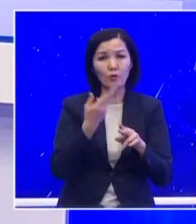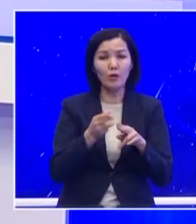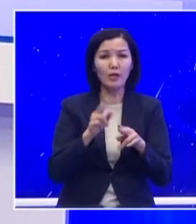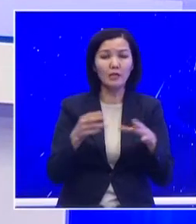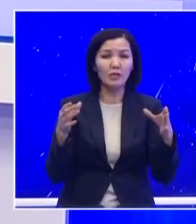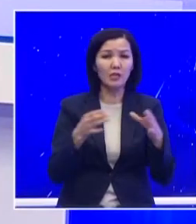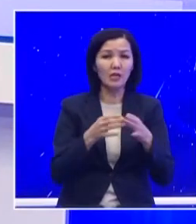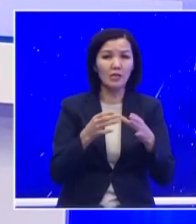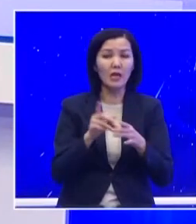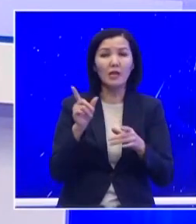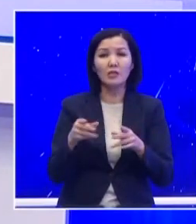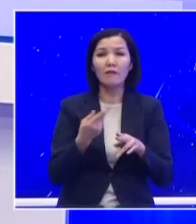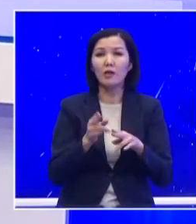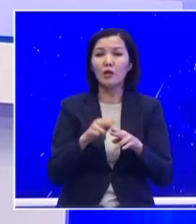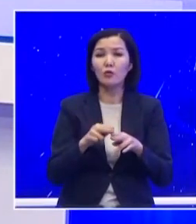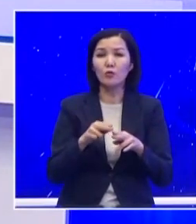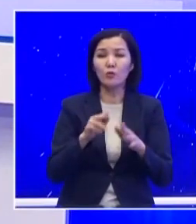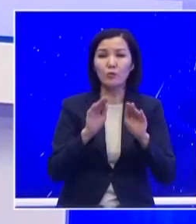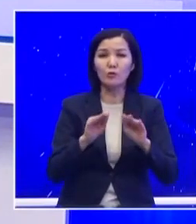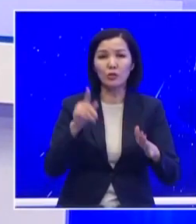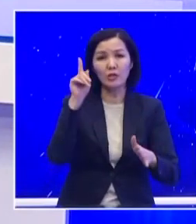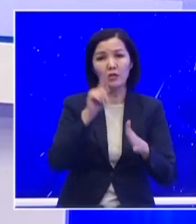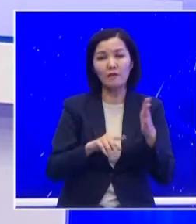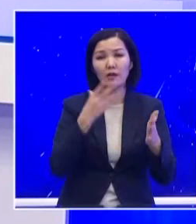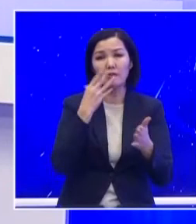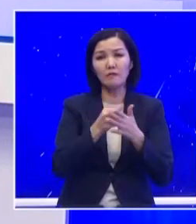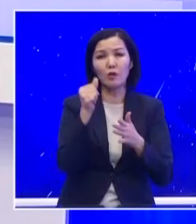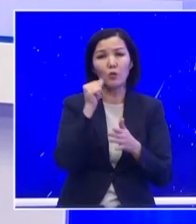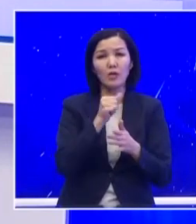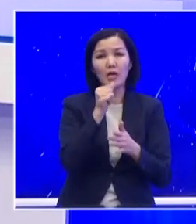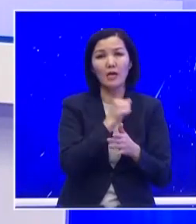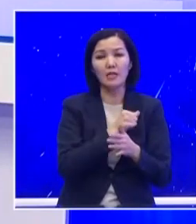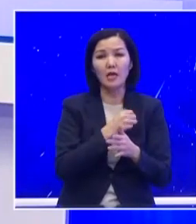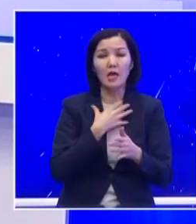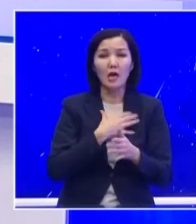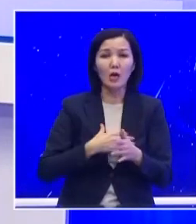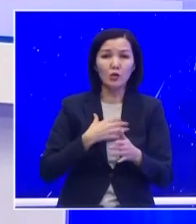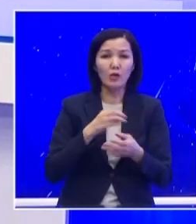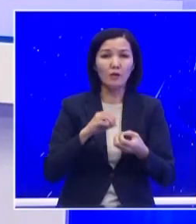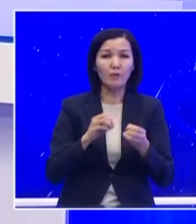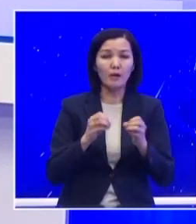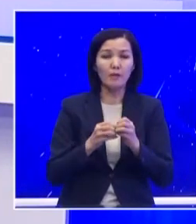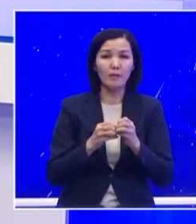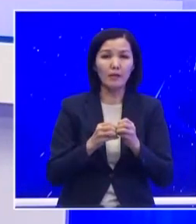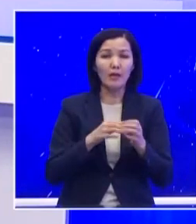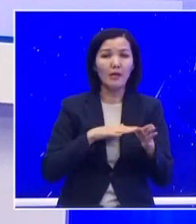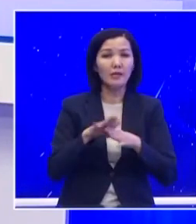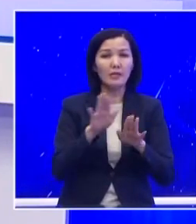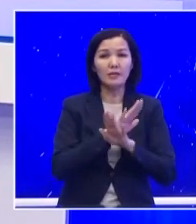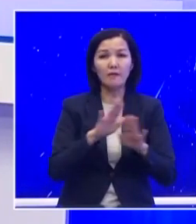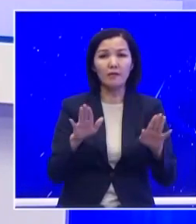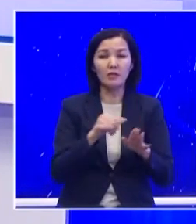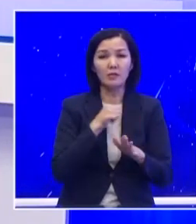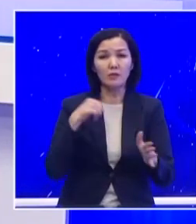штатная единица, но и человек, которому ученики доверяют свои тайны. На сегодняшний день одна из актуальных проблем среди несовершеннолетних – это